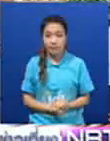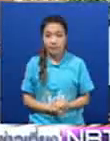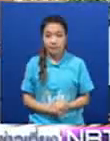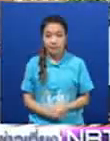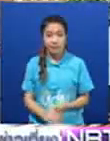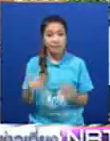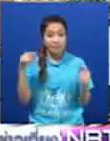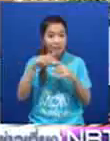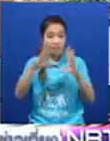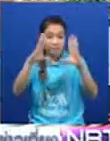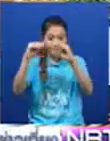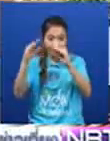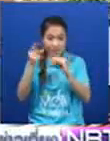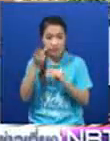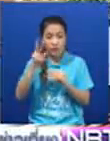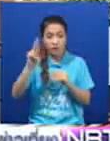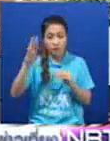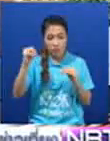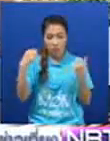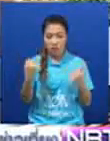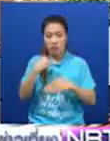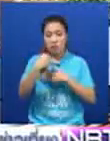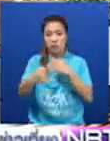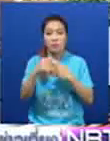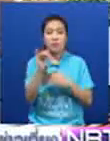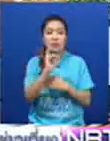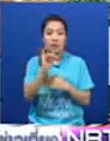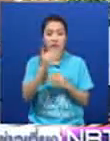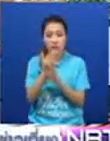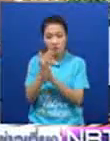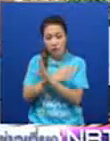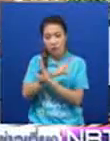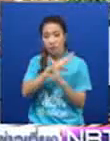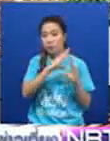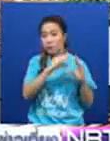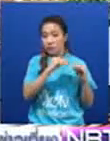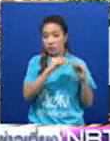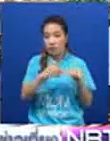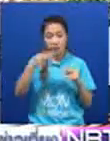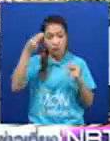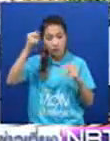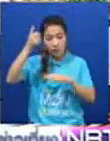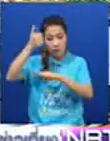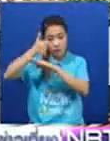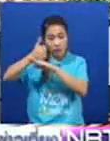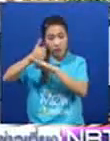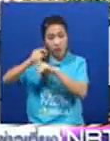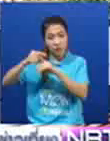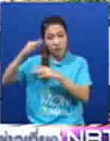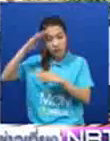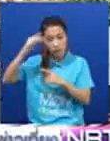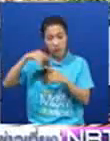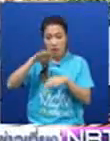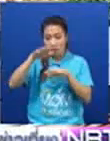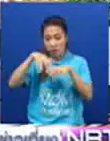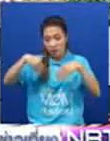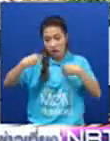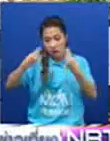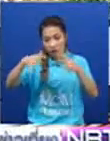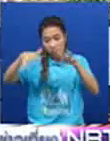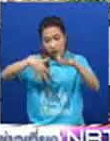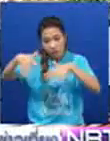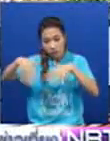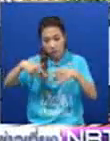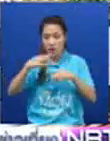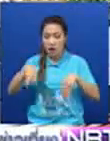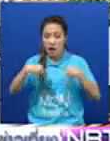ซึ่งการประชุมคณะรัฐมนตรีตอนนี้ยังไม่เสร็จสิ้นนะคะแต่ว่าก่อนการประชุมคณะรัฐมนตรีนายกรัฐมนตรีได้รณรงค์ให้คนไทยทุกคนนั้นร่วมกัน